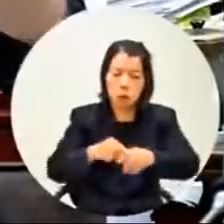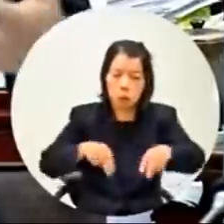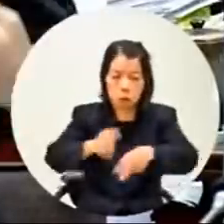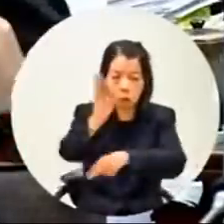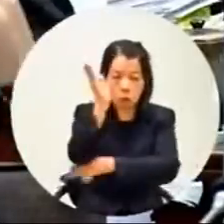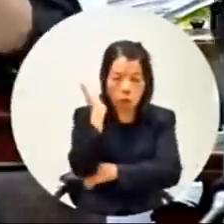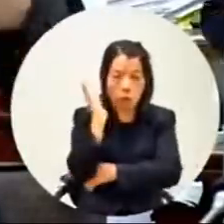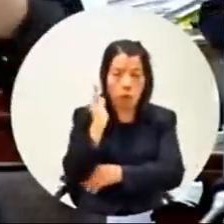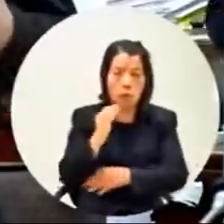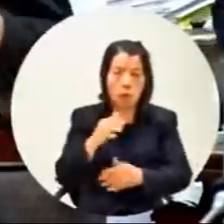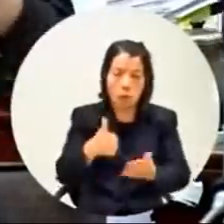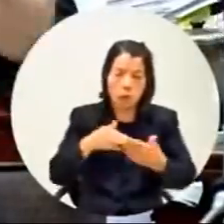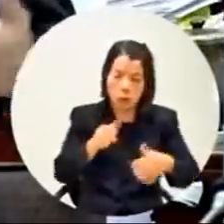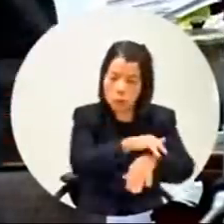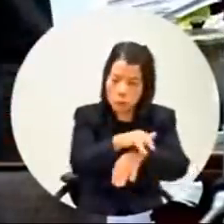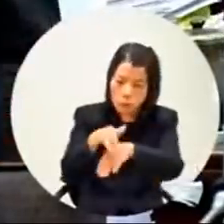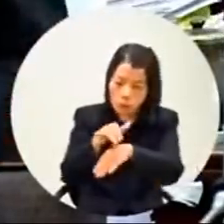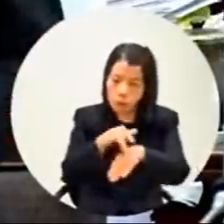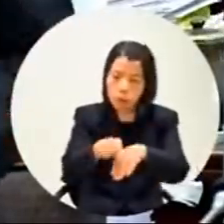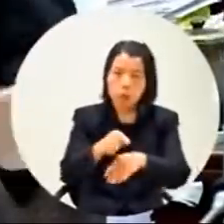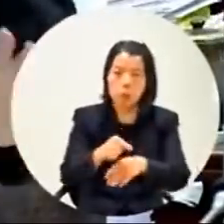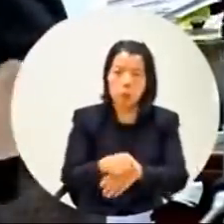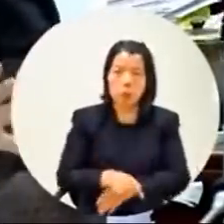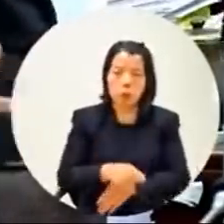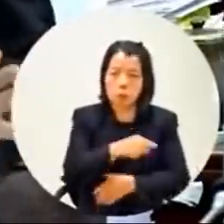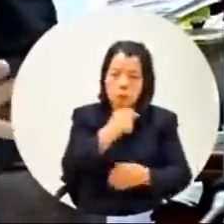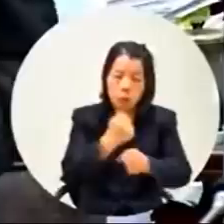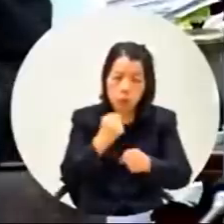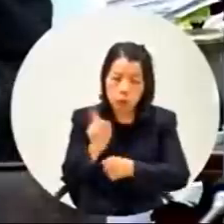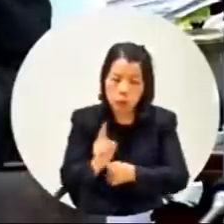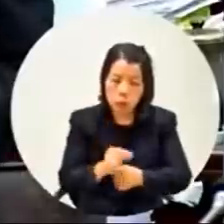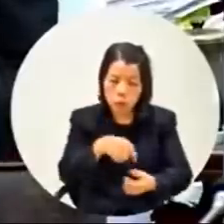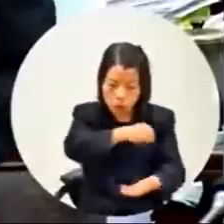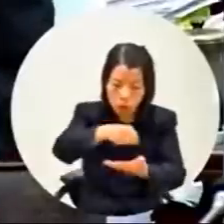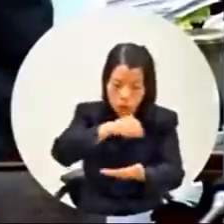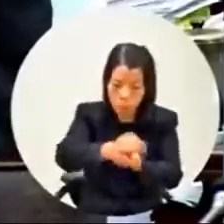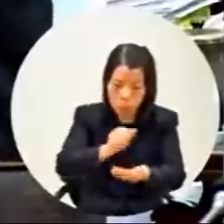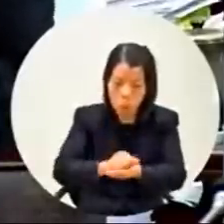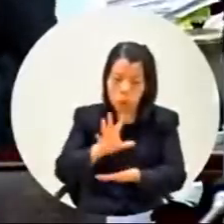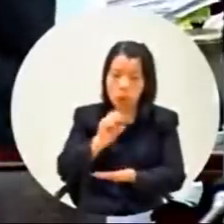外的这些接触，那这些接触他没有做成书面的记录。